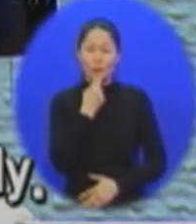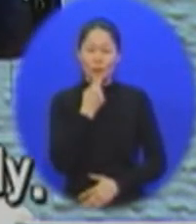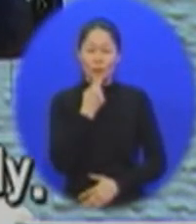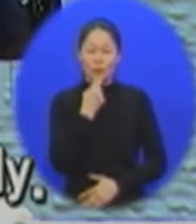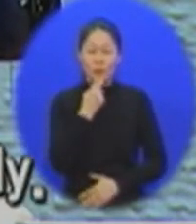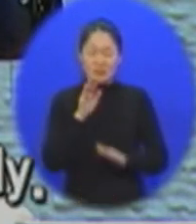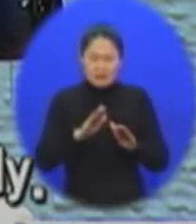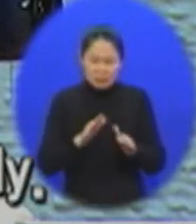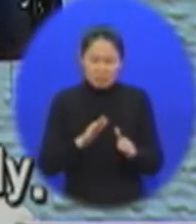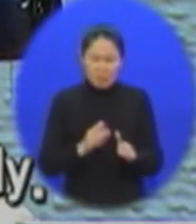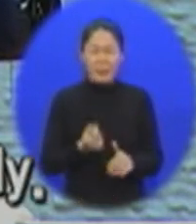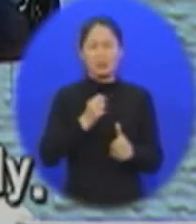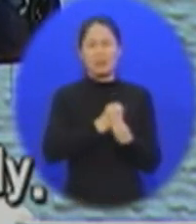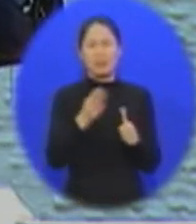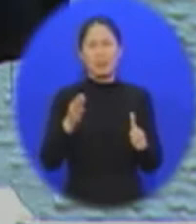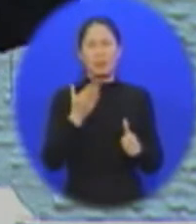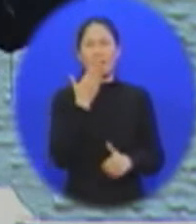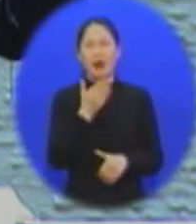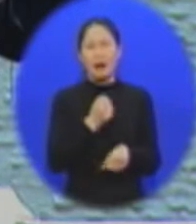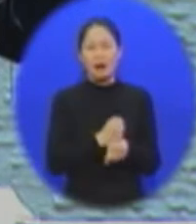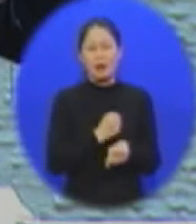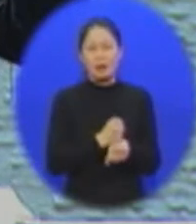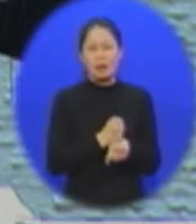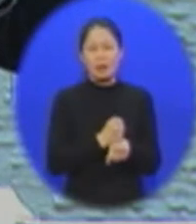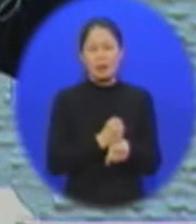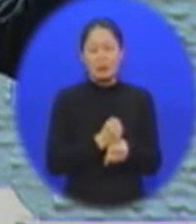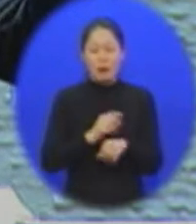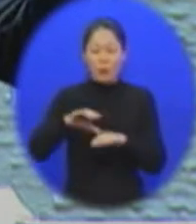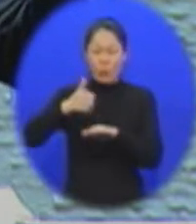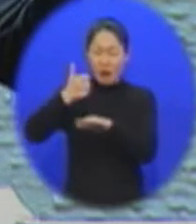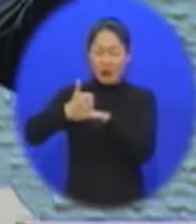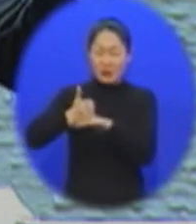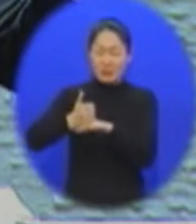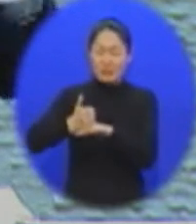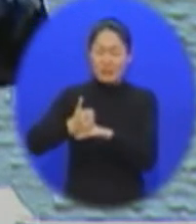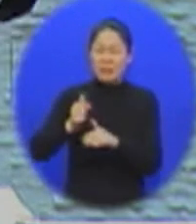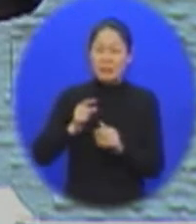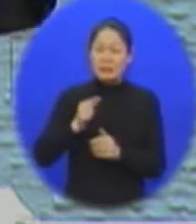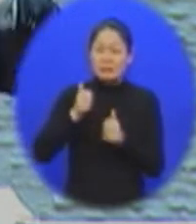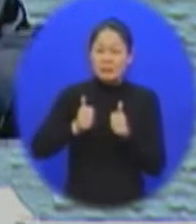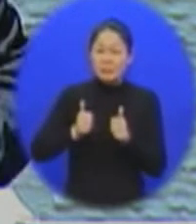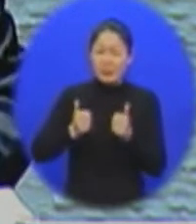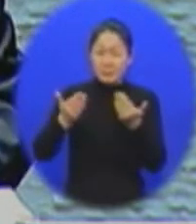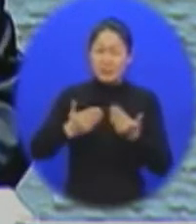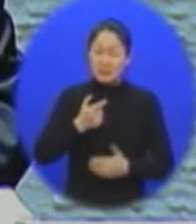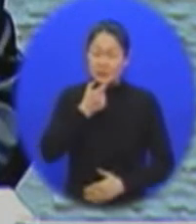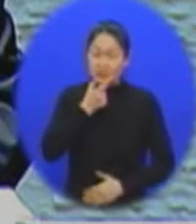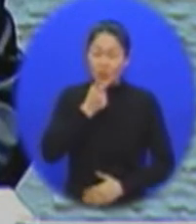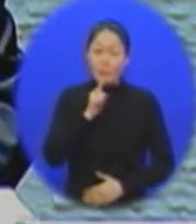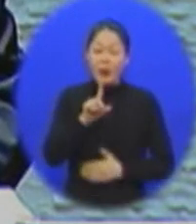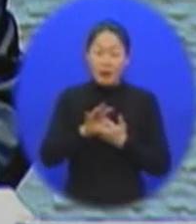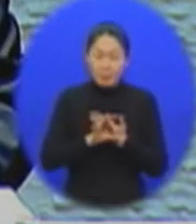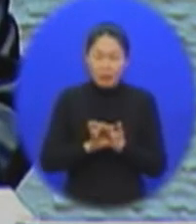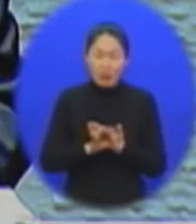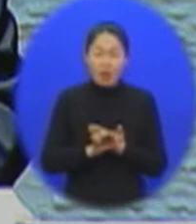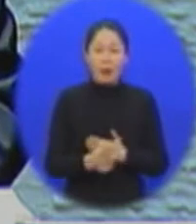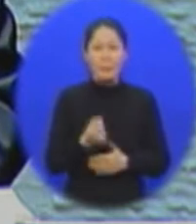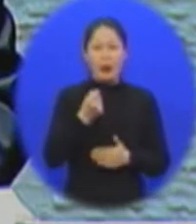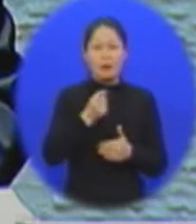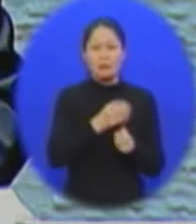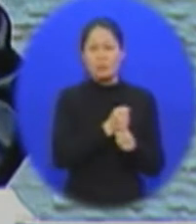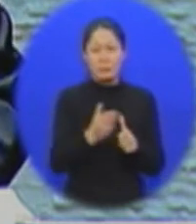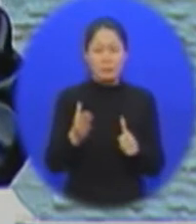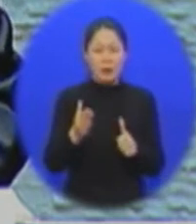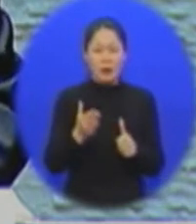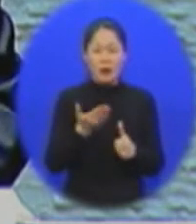풀어 줘도 됩니다 r4 에게 재판 받지 않겠다고 한다면 당장 풀어 저도 됩니다 4 사도 바울이